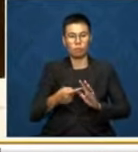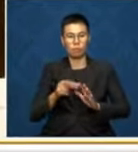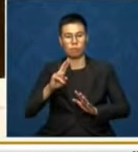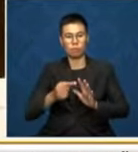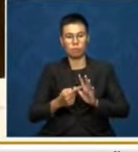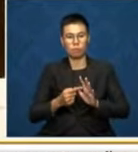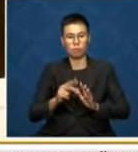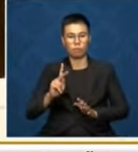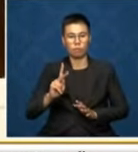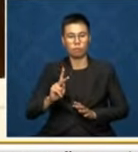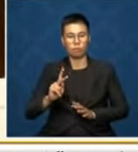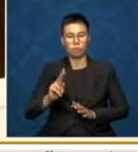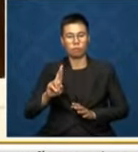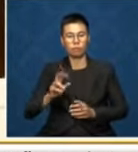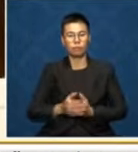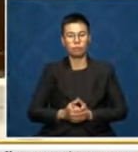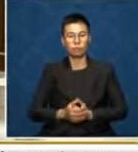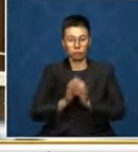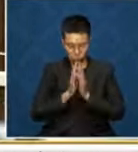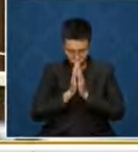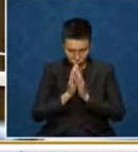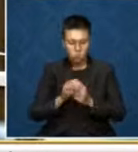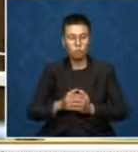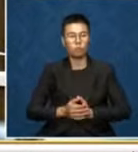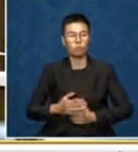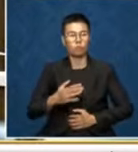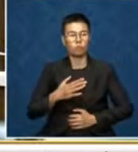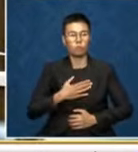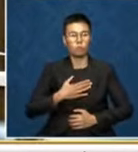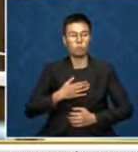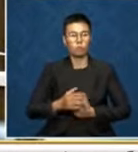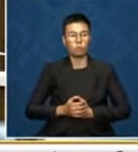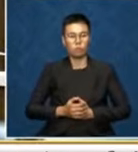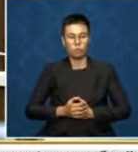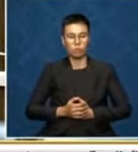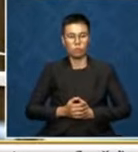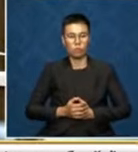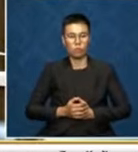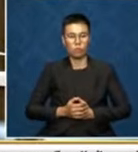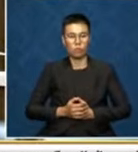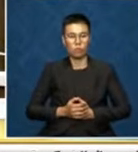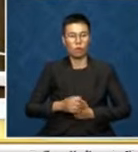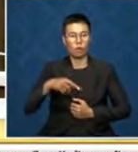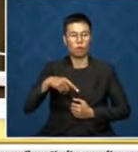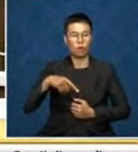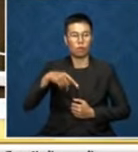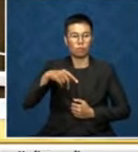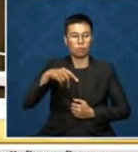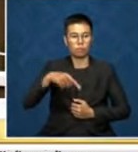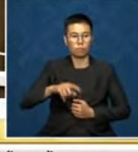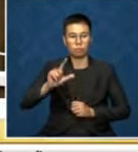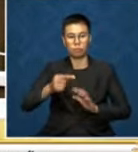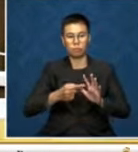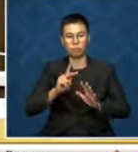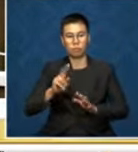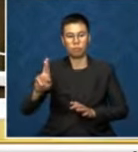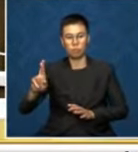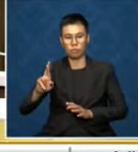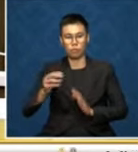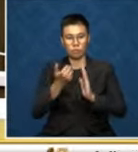ชครับ กราบเรียนท่านประธานสภาที่เคารพกับผมนายพลากรพิมพนิชสมาชิกสภาผู้แทนราษฎรจังหวัดกาฬ